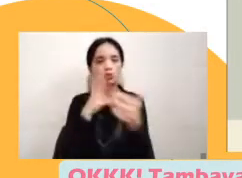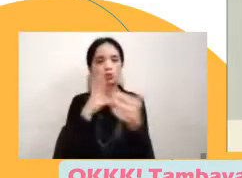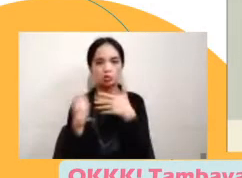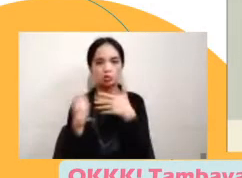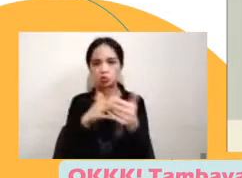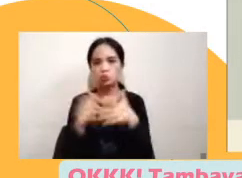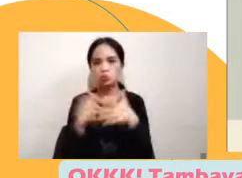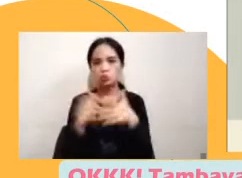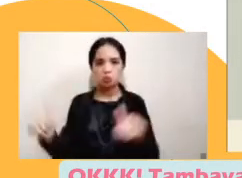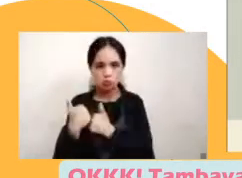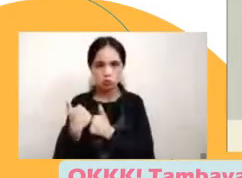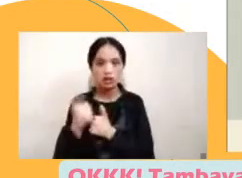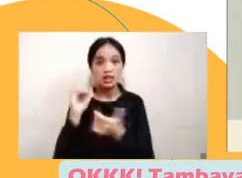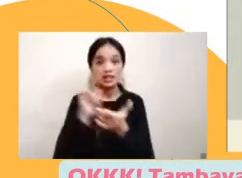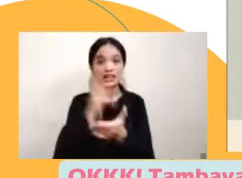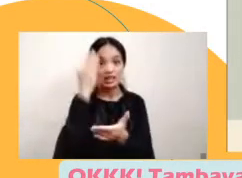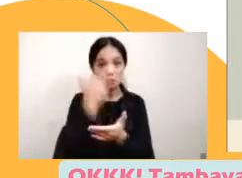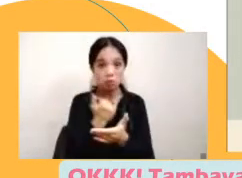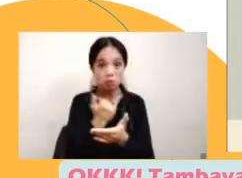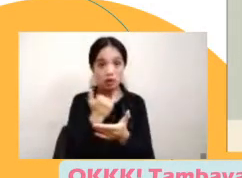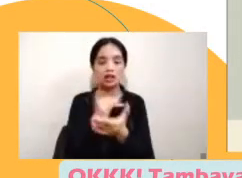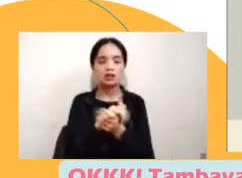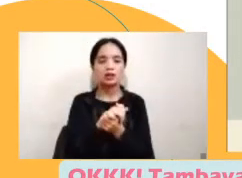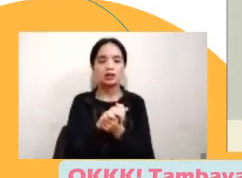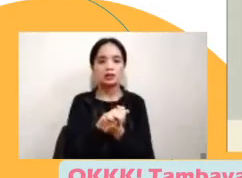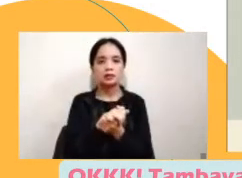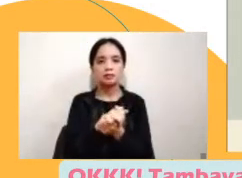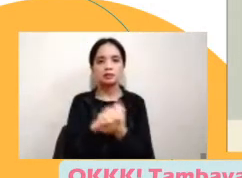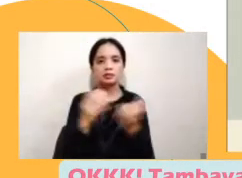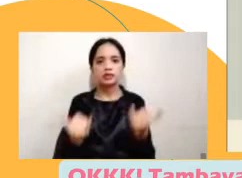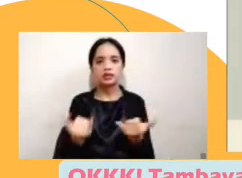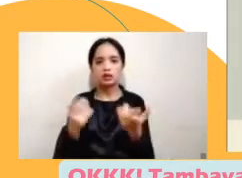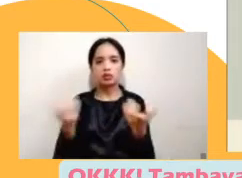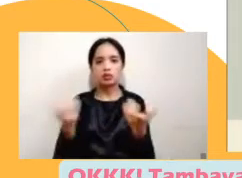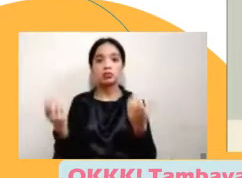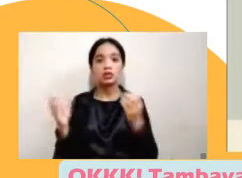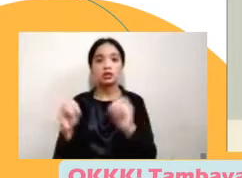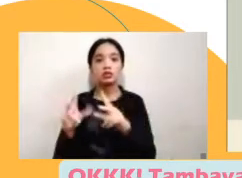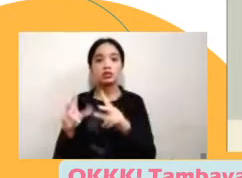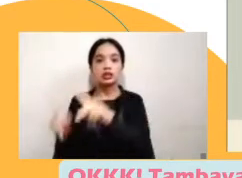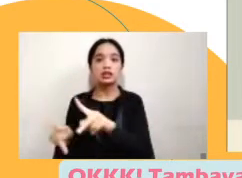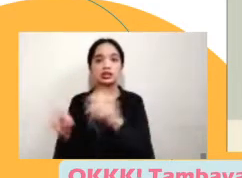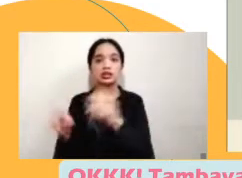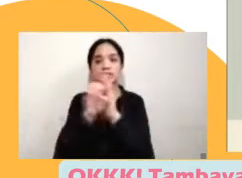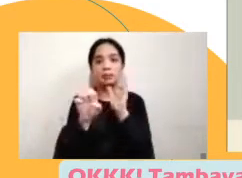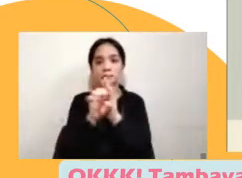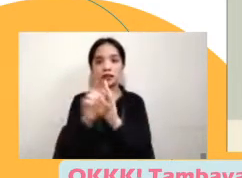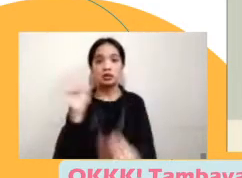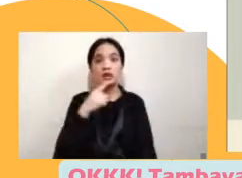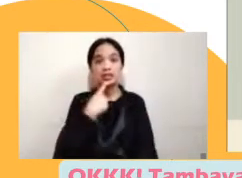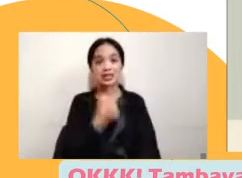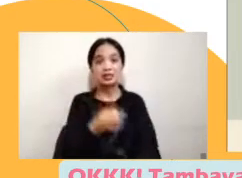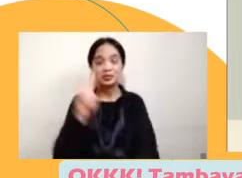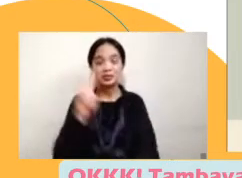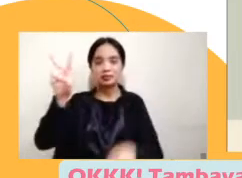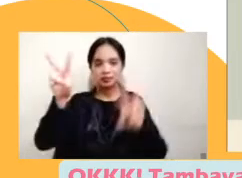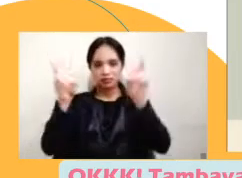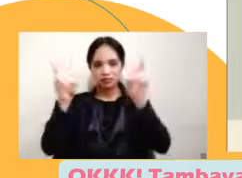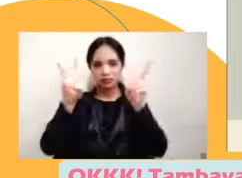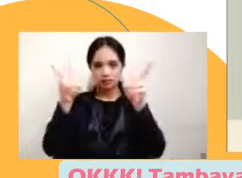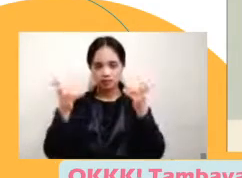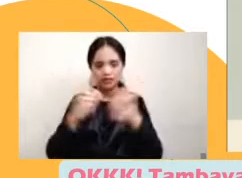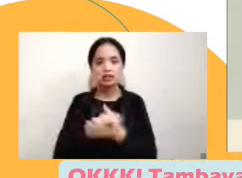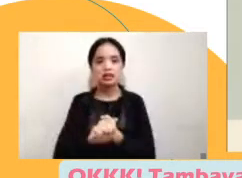pagsubok. Kaya naman mga katambayers, sa mga ganitong pagkakataon, tulad nga ng kasabihan sa ating